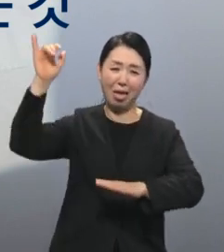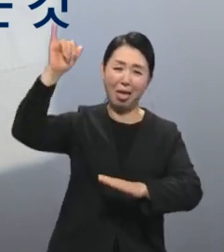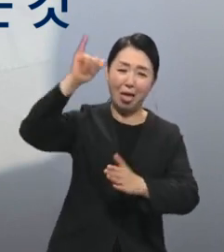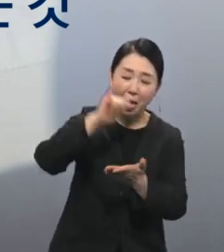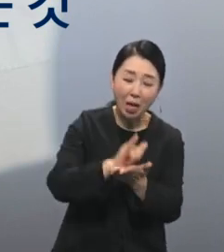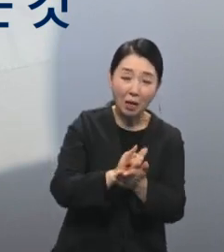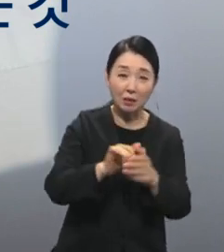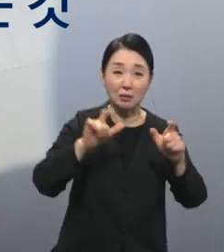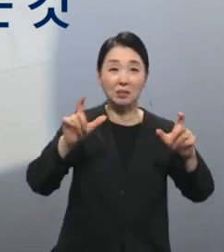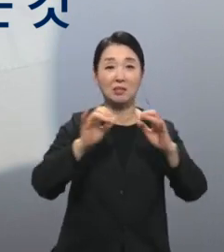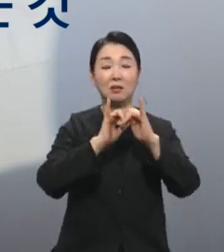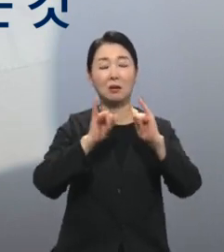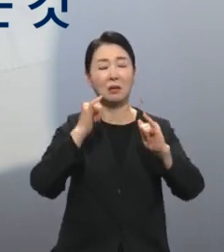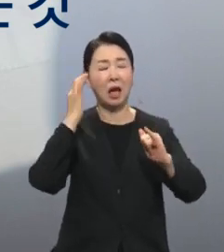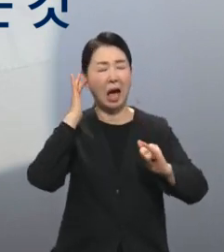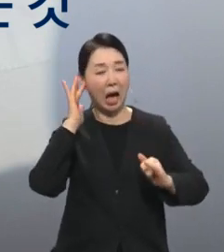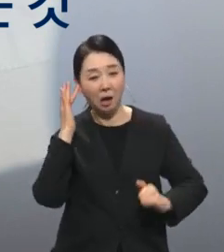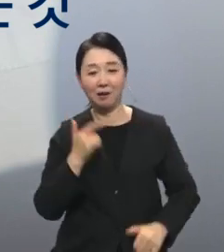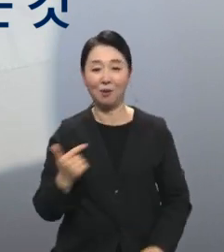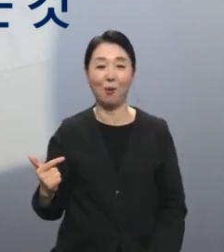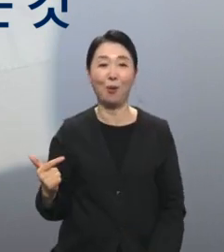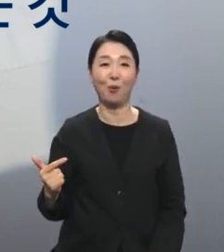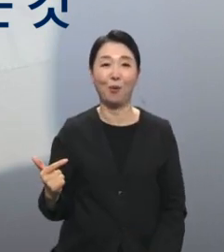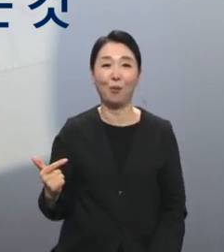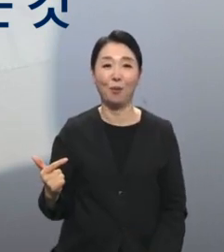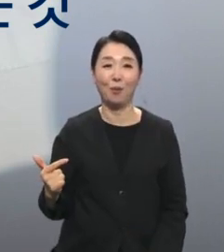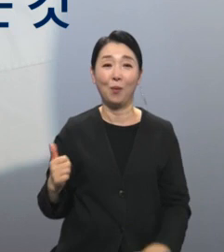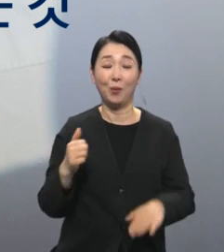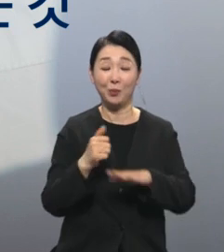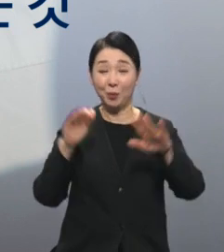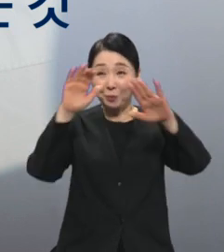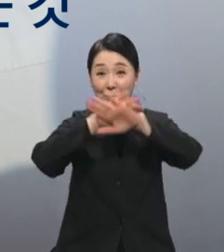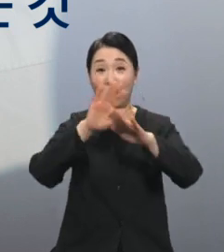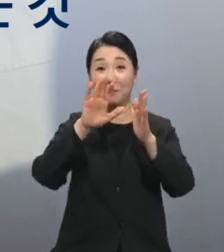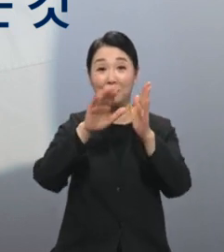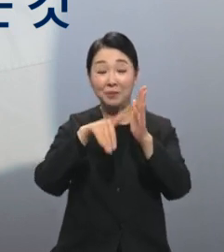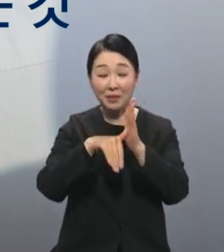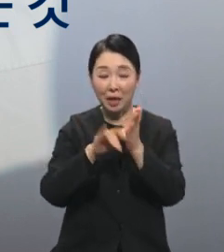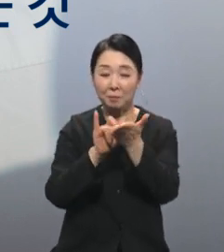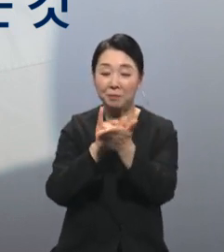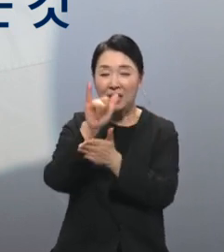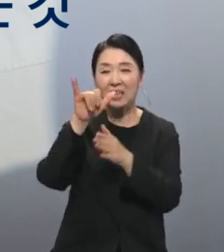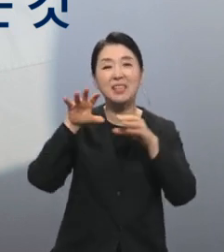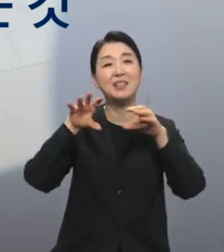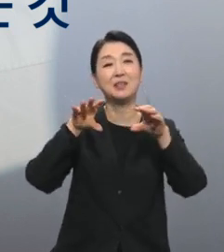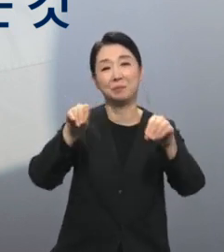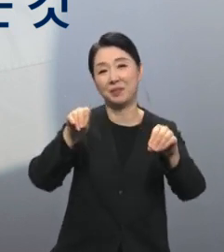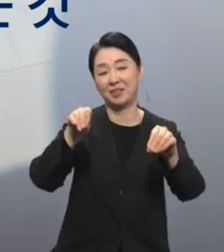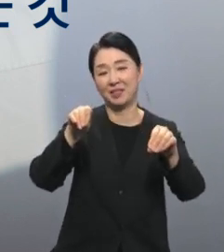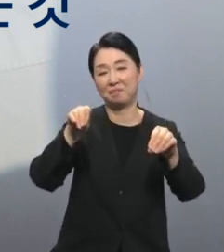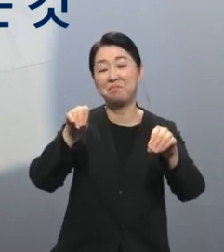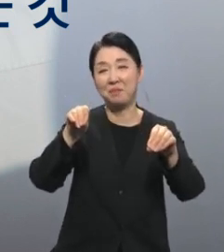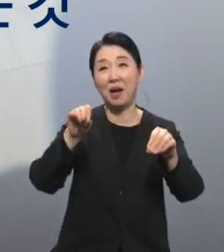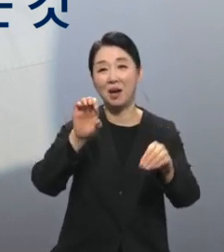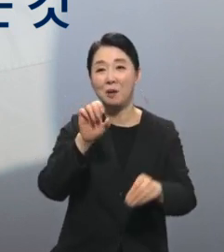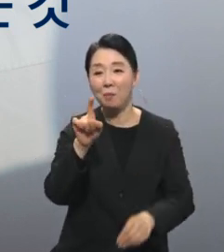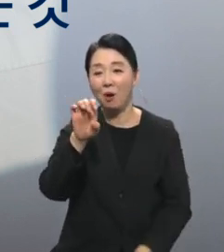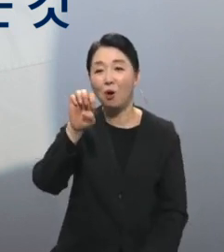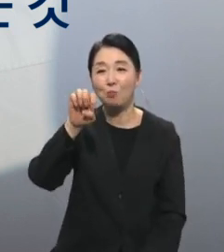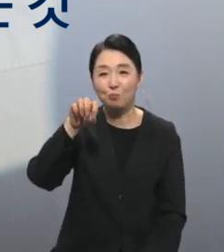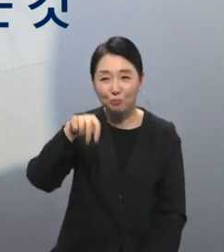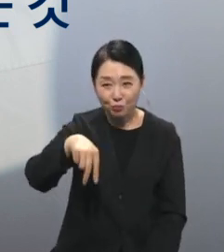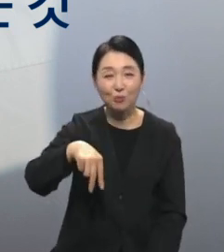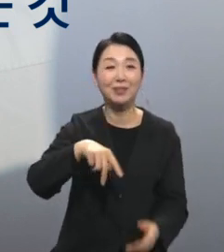주역에 소 문제가 있을 수 있잖아요 그러다 보니까는 야간 시간대 항공기에 대한 운항을 금지하는 것을 커피 타임이라고 하는데